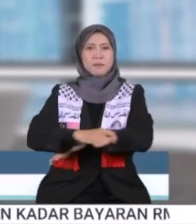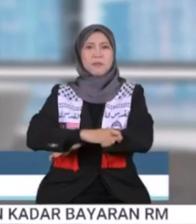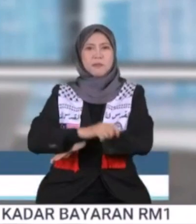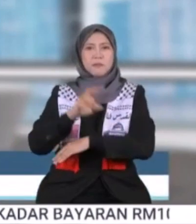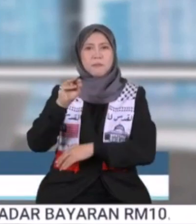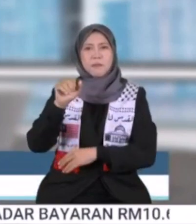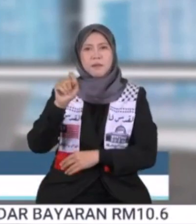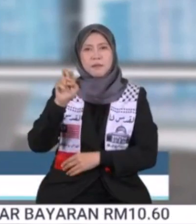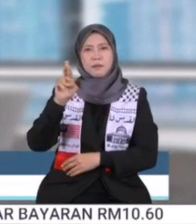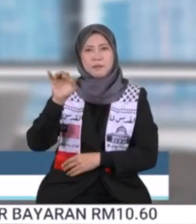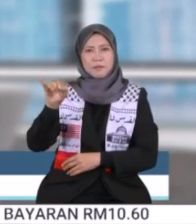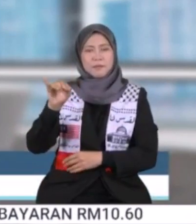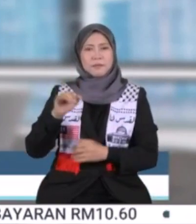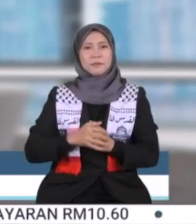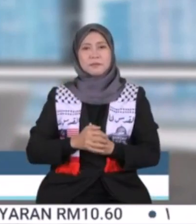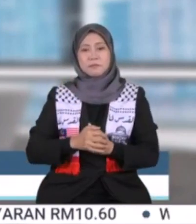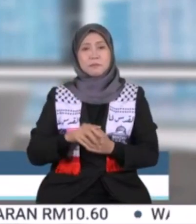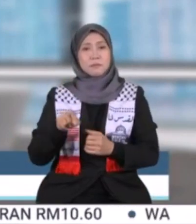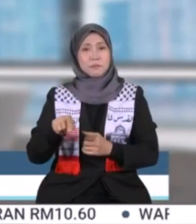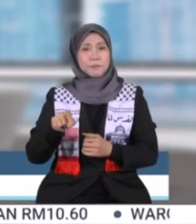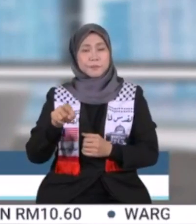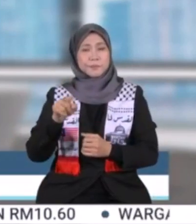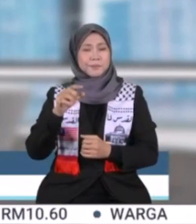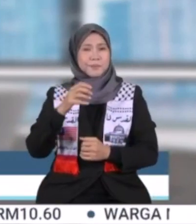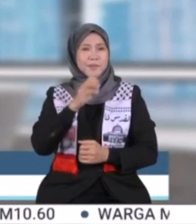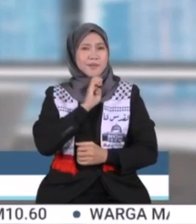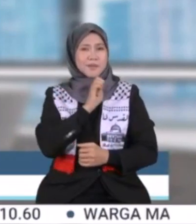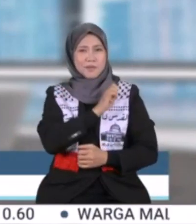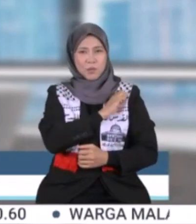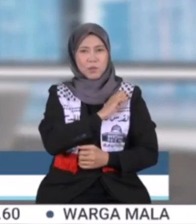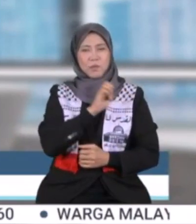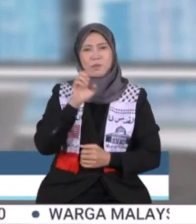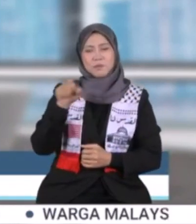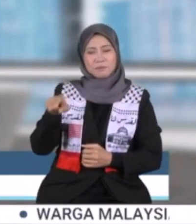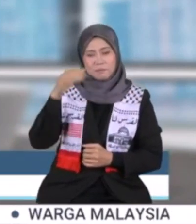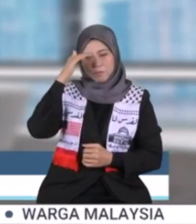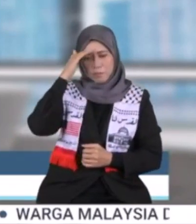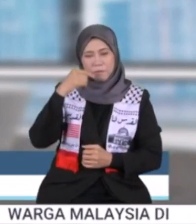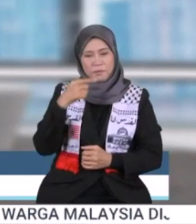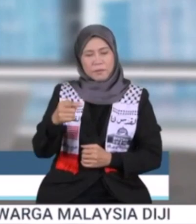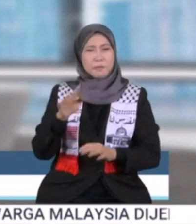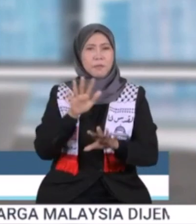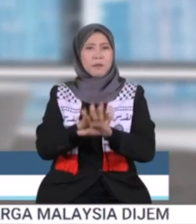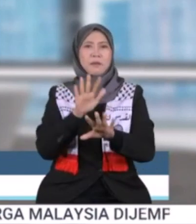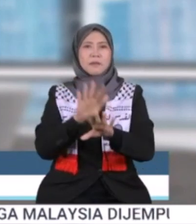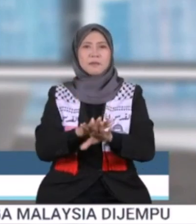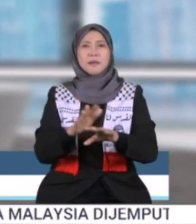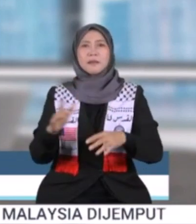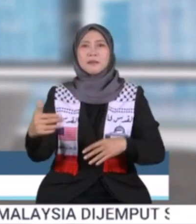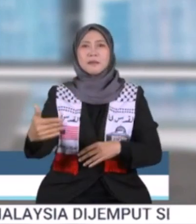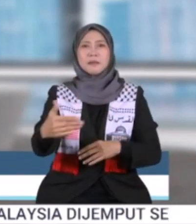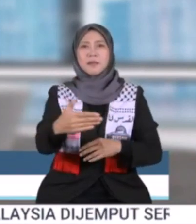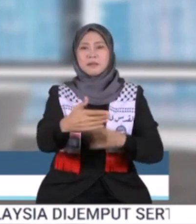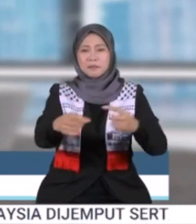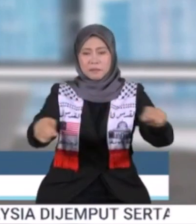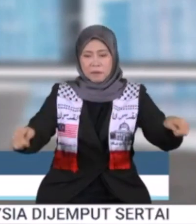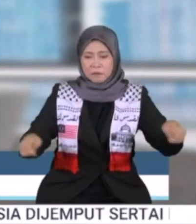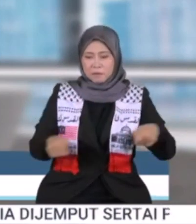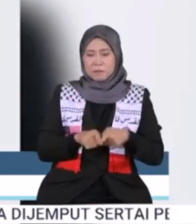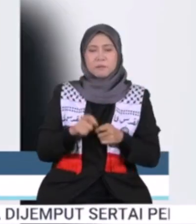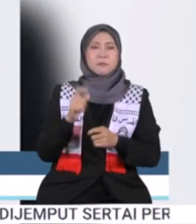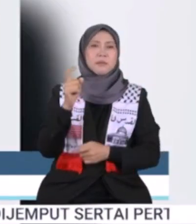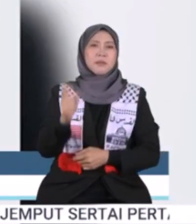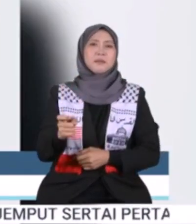Exco Kesihatan dan Alam Sekitar Johor Ling Tian Sun berkata ia sekaligus menyebabkan ribuan ikan di tasik tersebut mati.